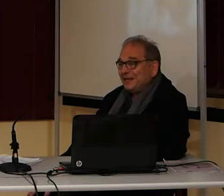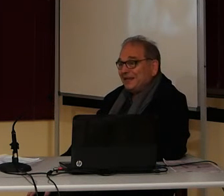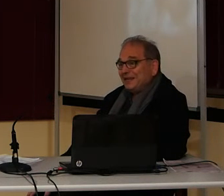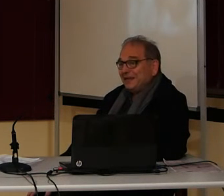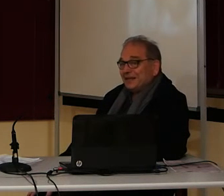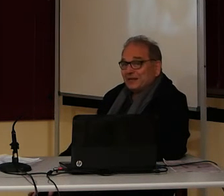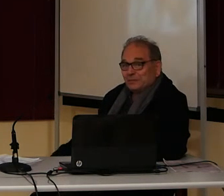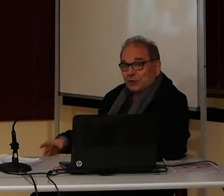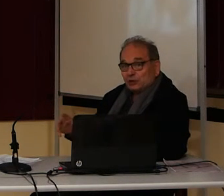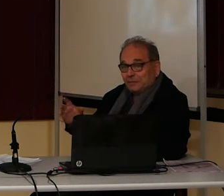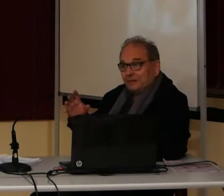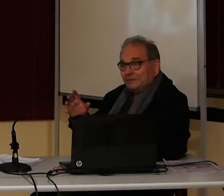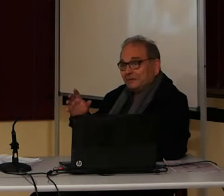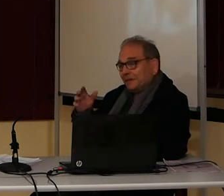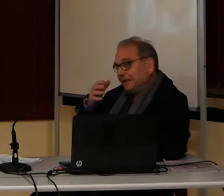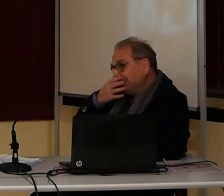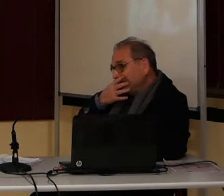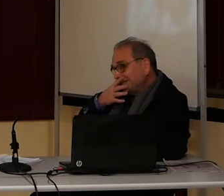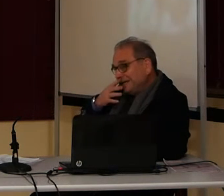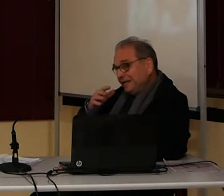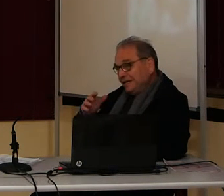I no sabem